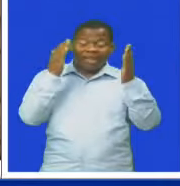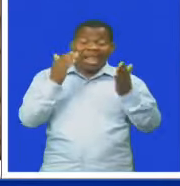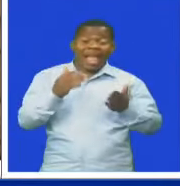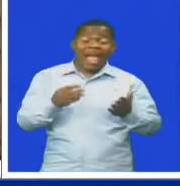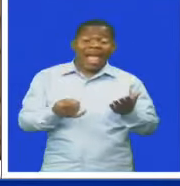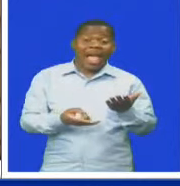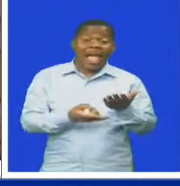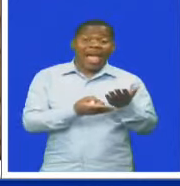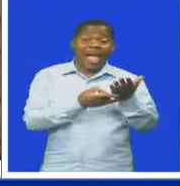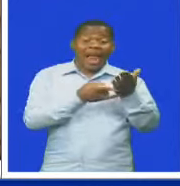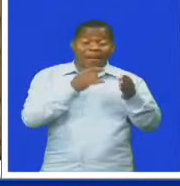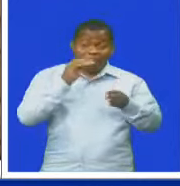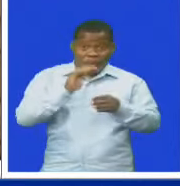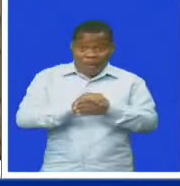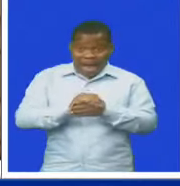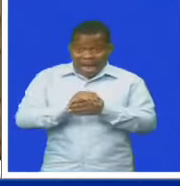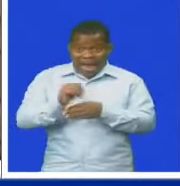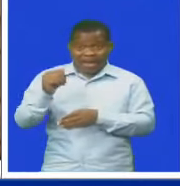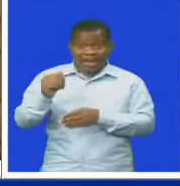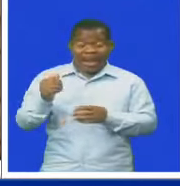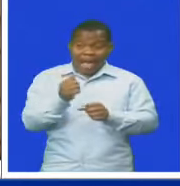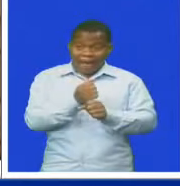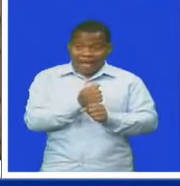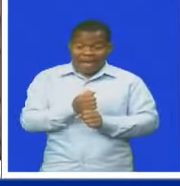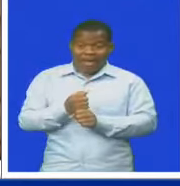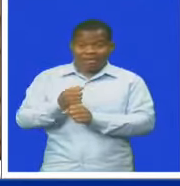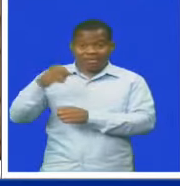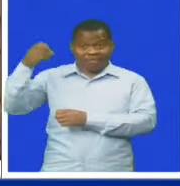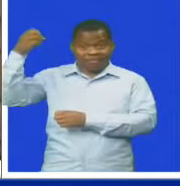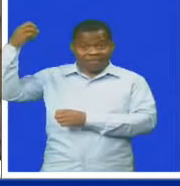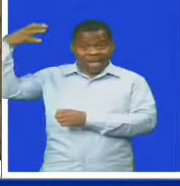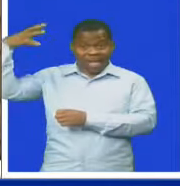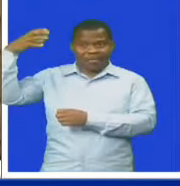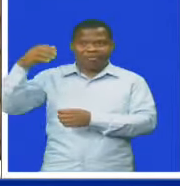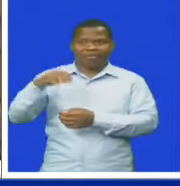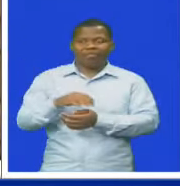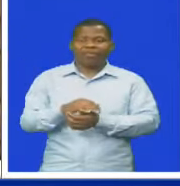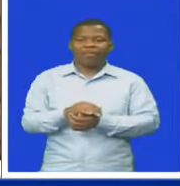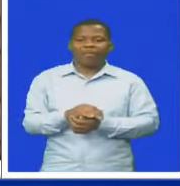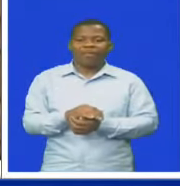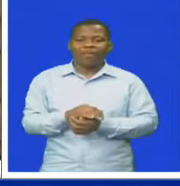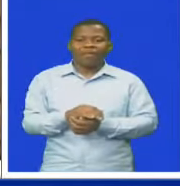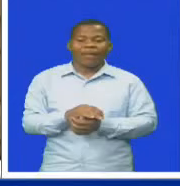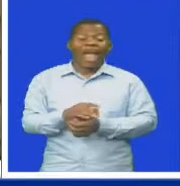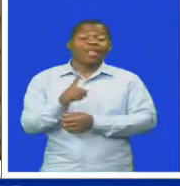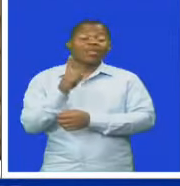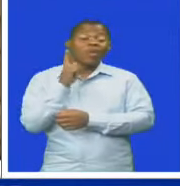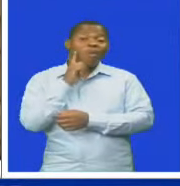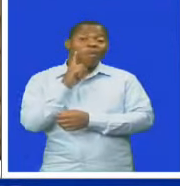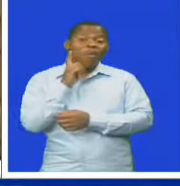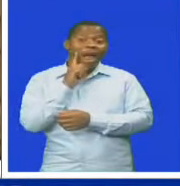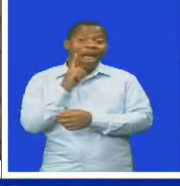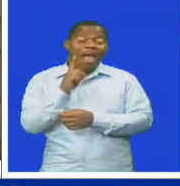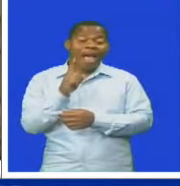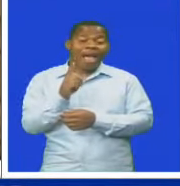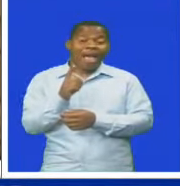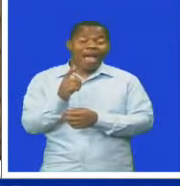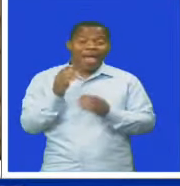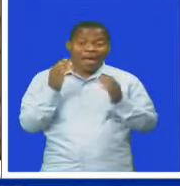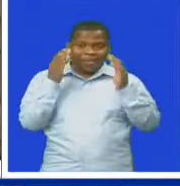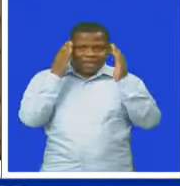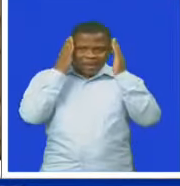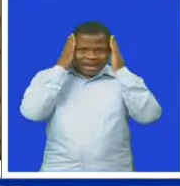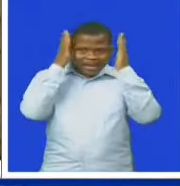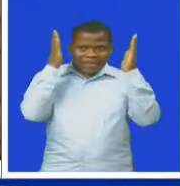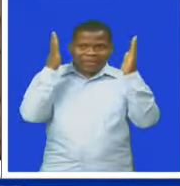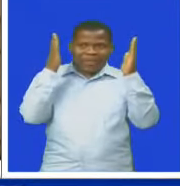eku-connecta gesi emakhaya. Njengoba nje kuvela tinkulumo letinyenti